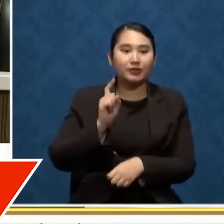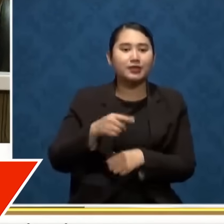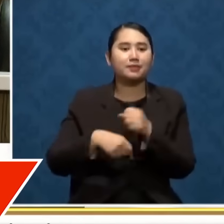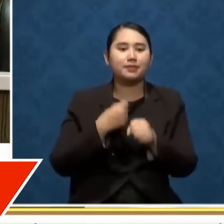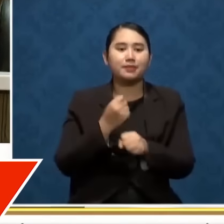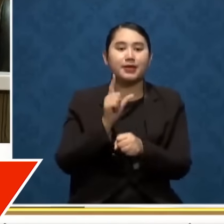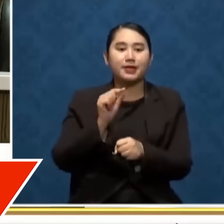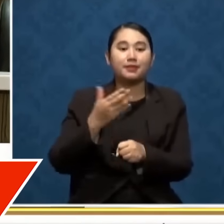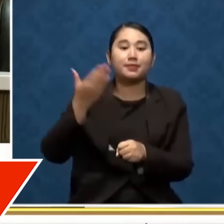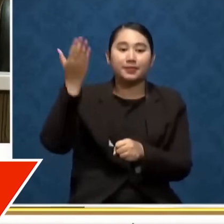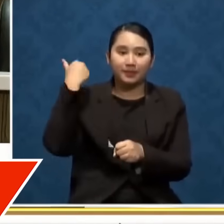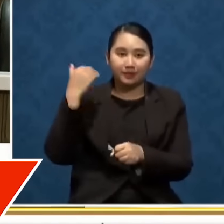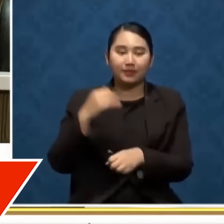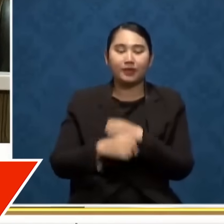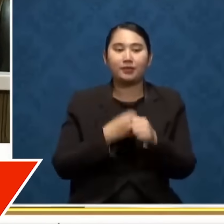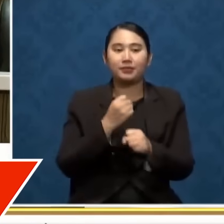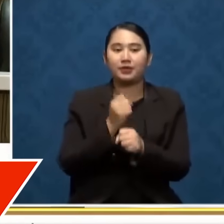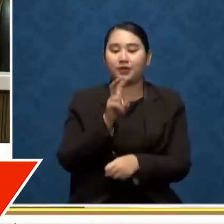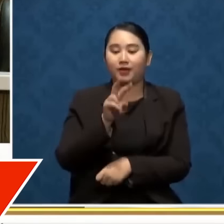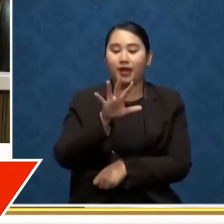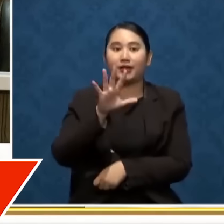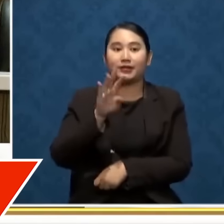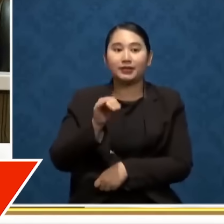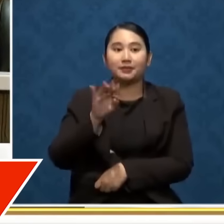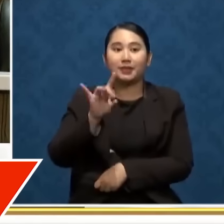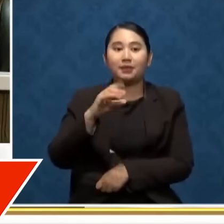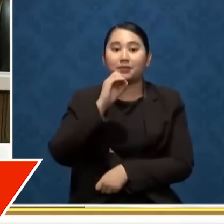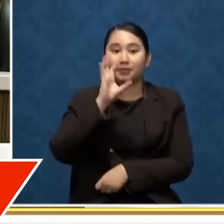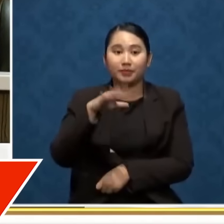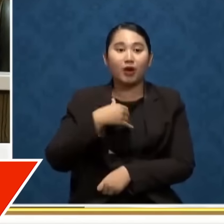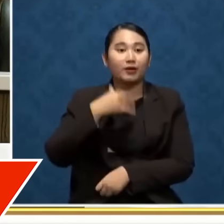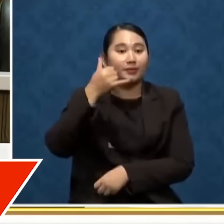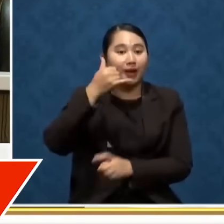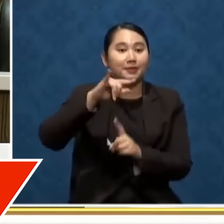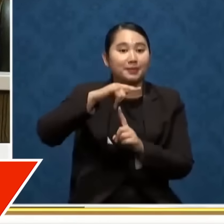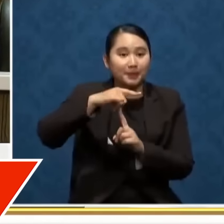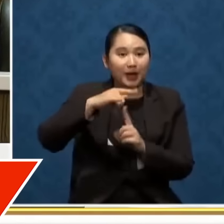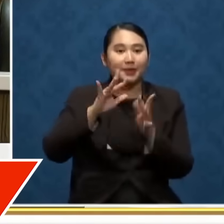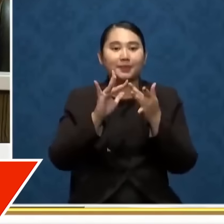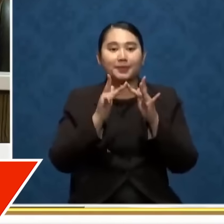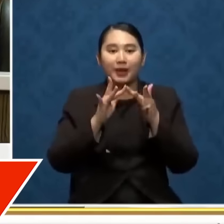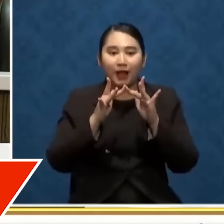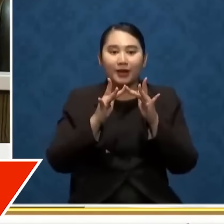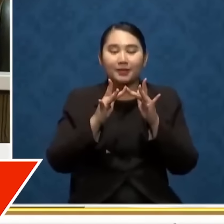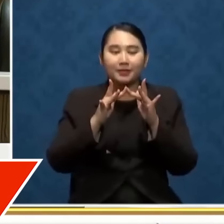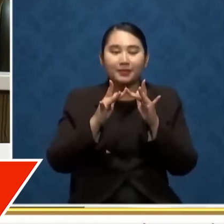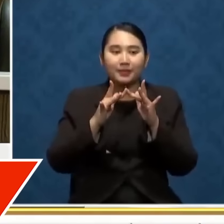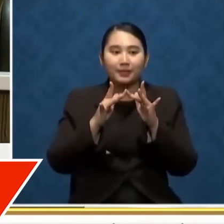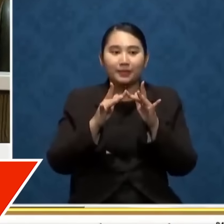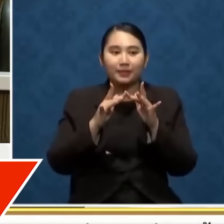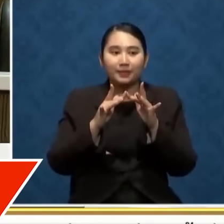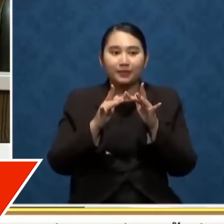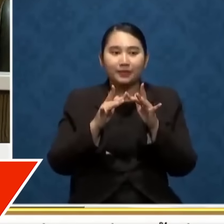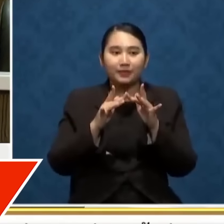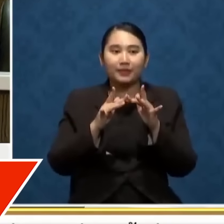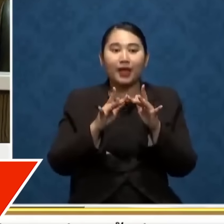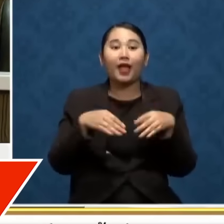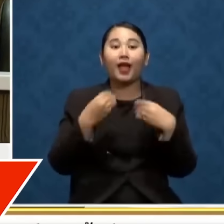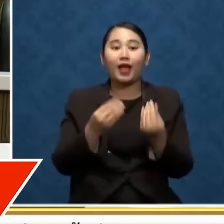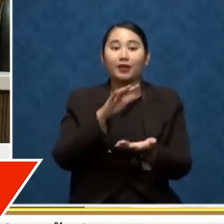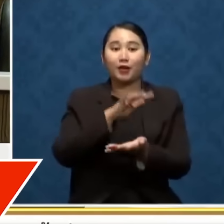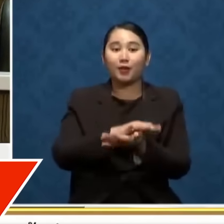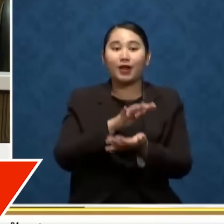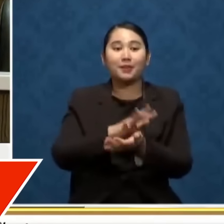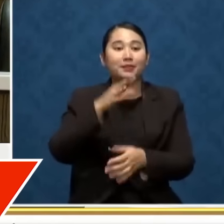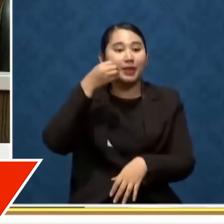ครับเมื่อปี2548ครับท่านบอกว่าท่านได้ติดตั้งโทรศัพท์ท่านได้ทำอินเทอร์เน็ตนะครับท่านได้มีการติดตั้งอินเทอร์เน็ตให้กับโรงเรียนชายข